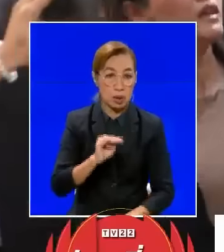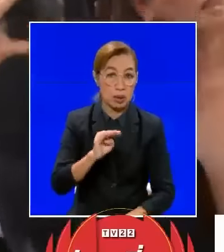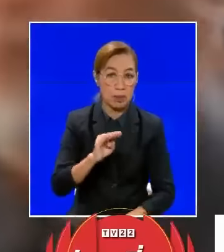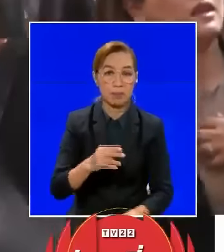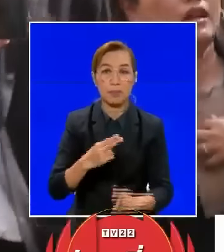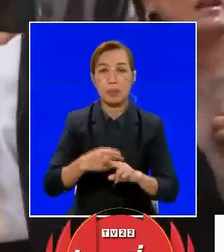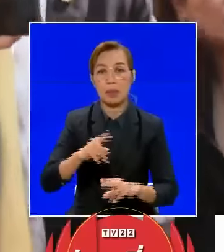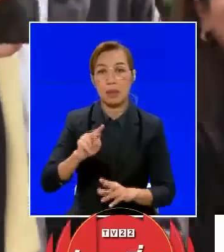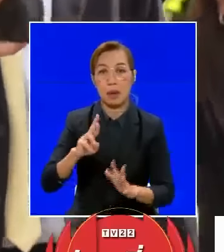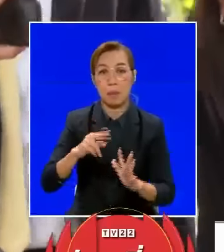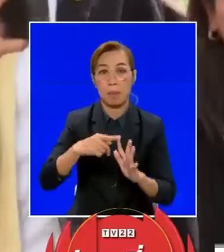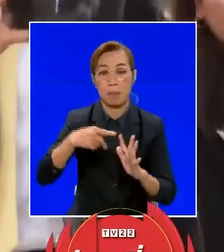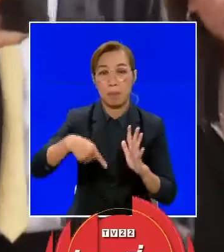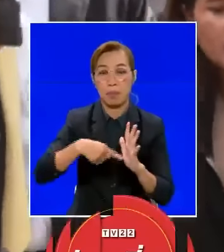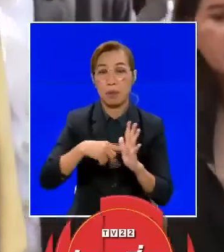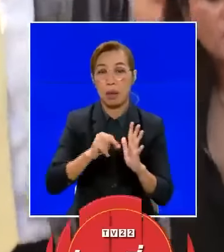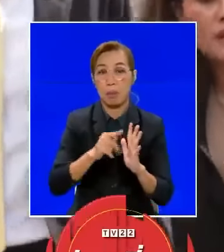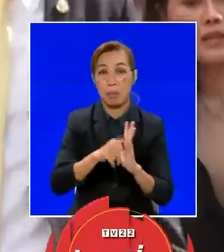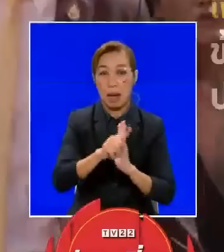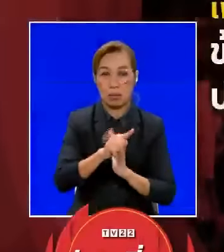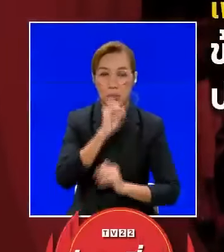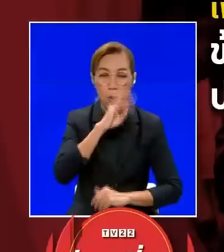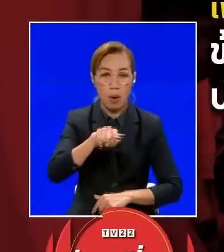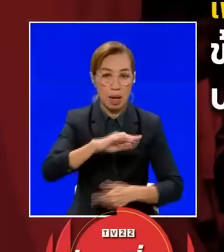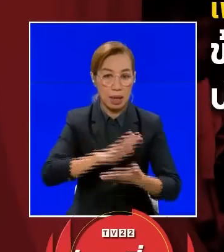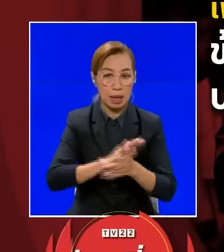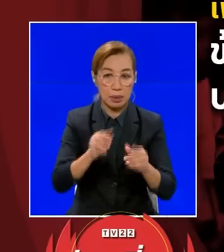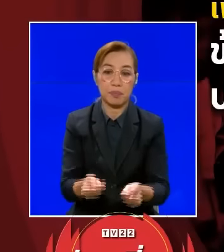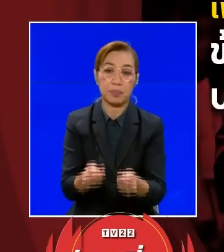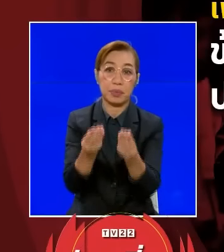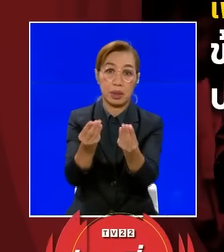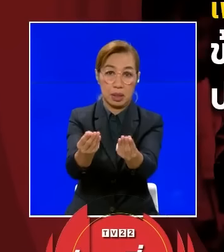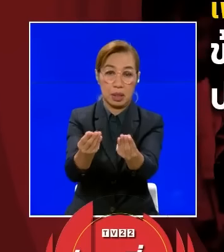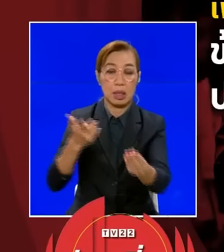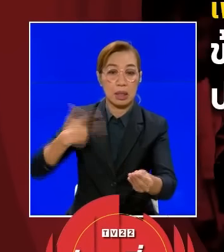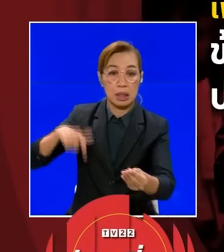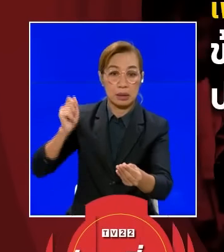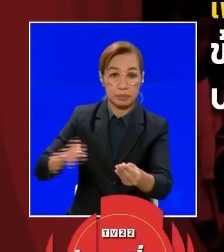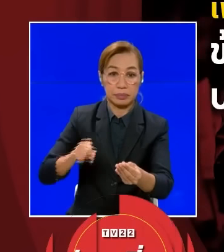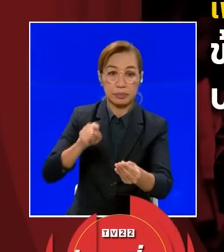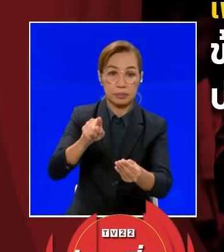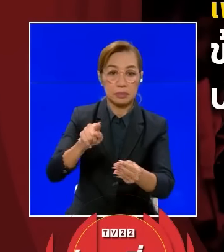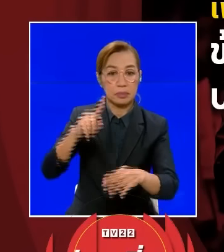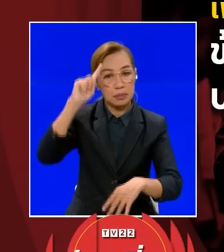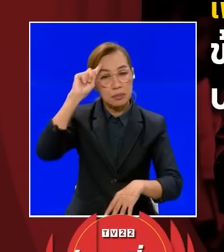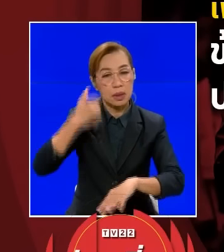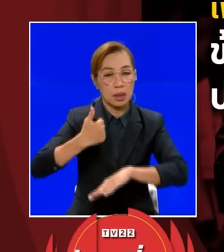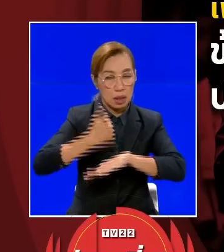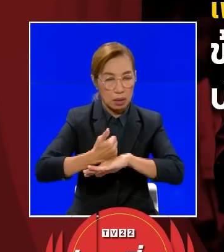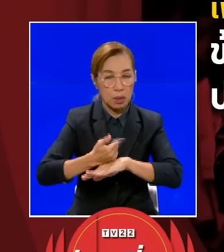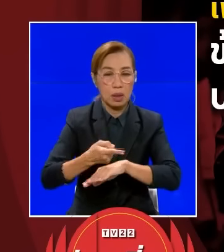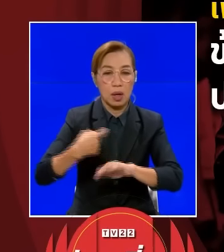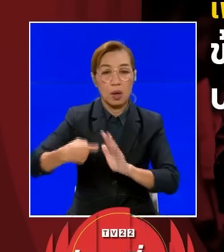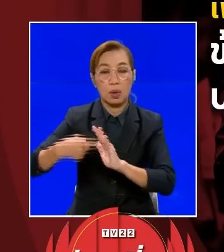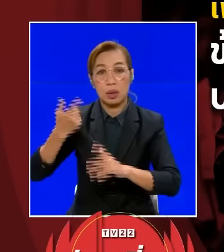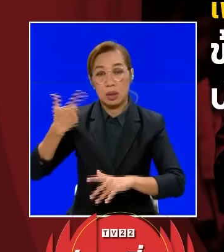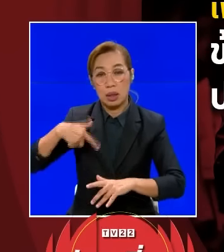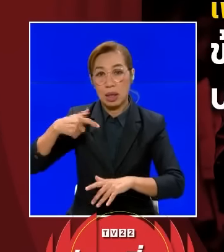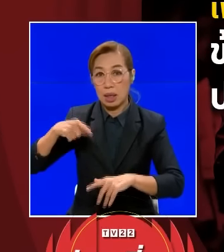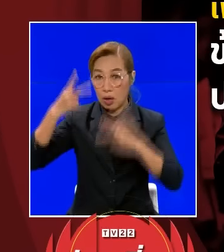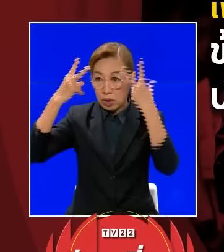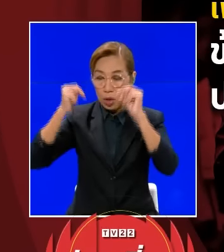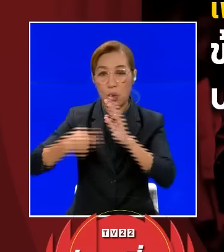ระบวนการไต่สวนคำร้องของนายกรัฐมนตรีต่อจากนี้ไม่น่าจะเกิน3เดือนก็น่าจะมีการนัดอ่านค